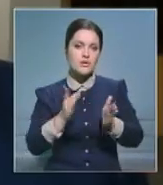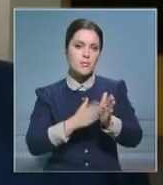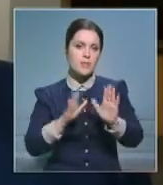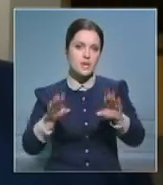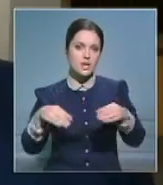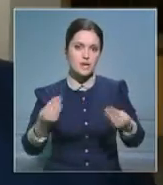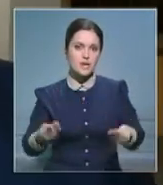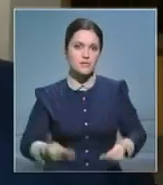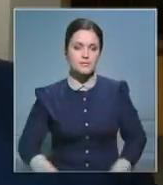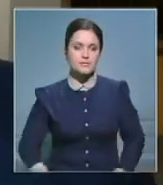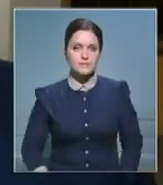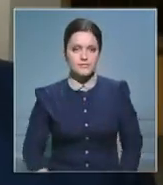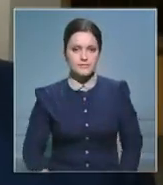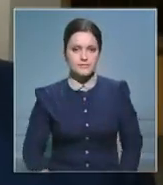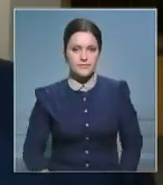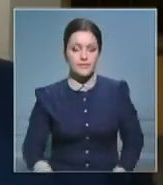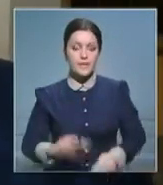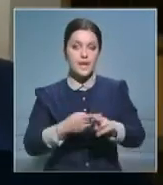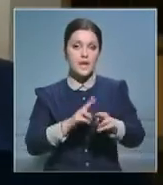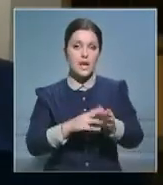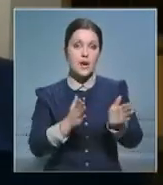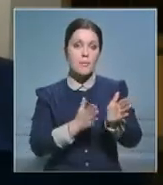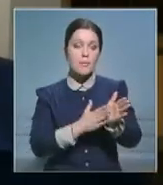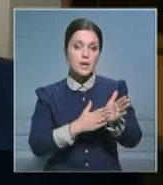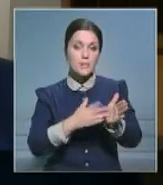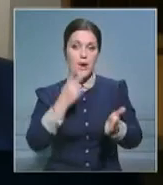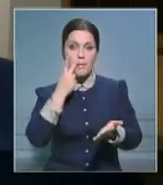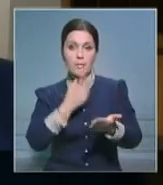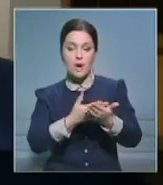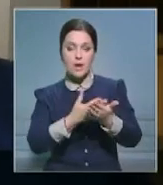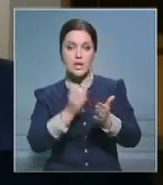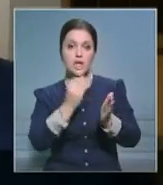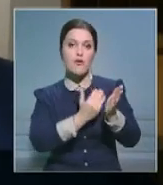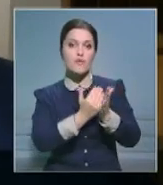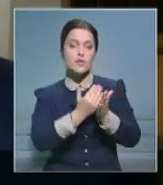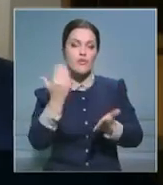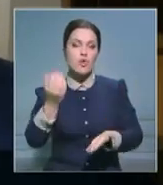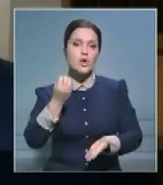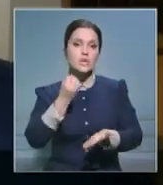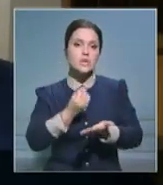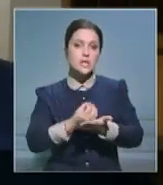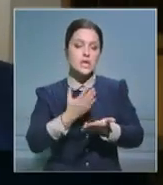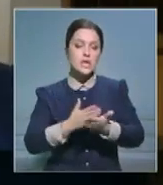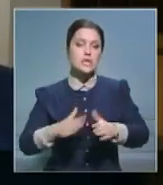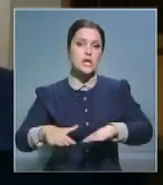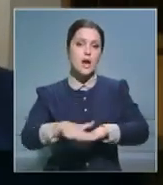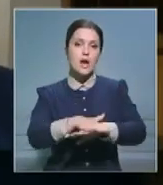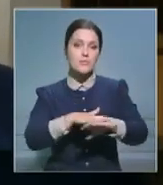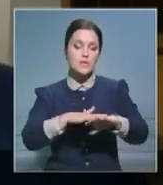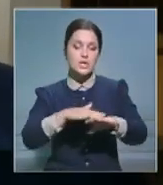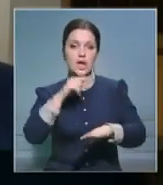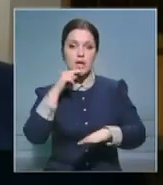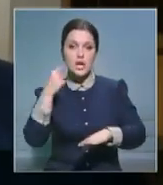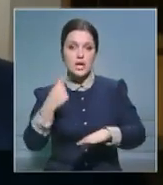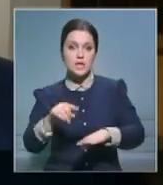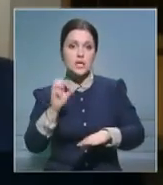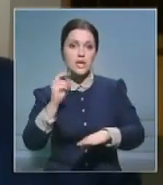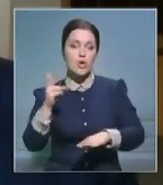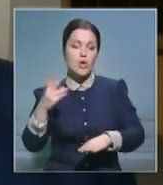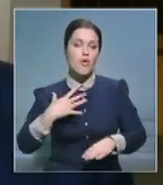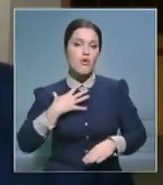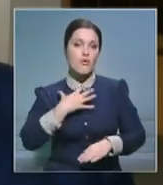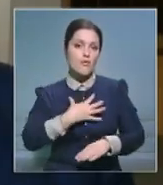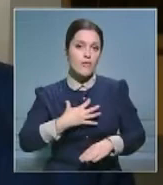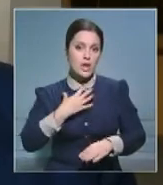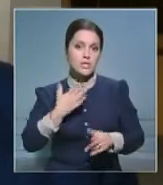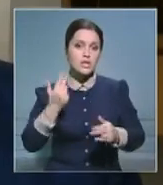Это премия показывает, как высоко его ценит общественность России, как он значителен,